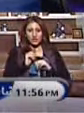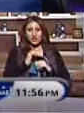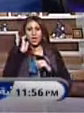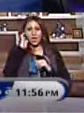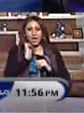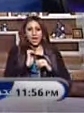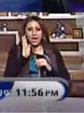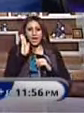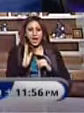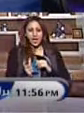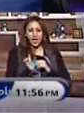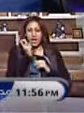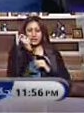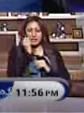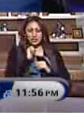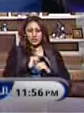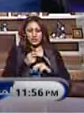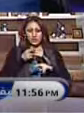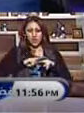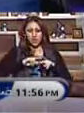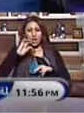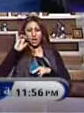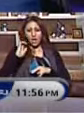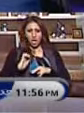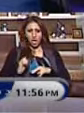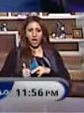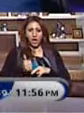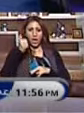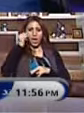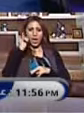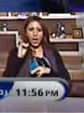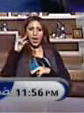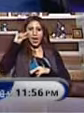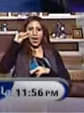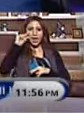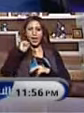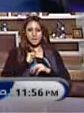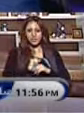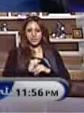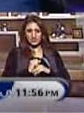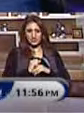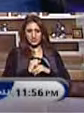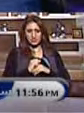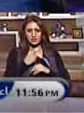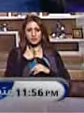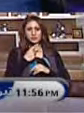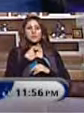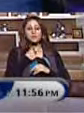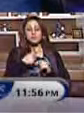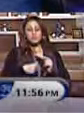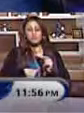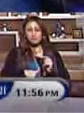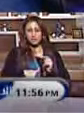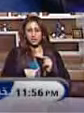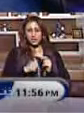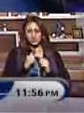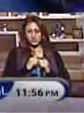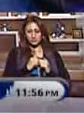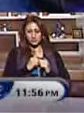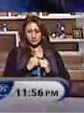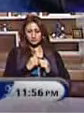حامد تكلم كلاهما عن شهوتي الفرج والبطن نعم وافاض الكلام